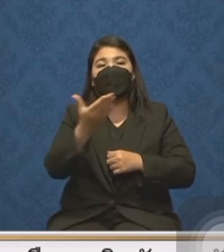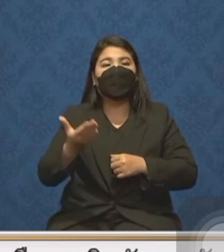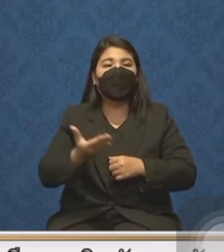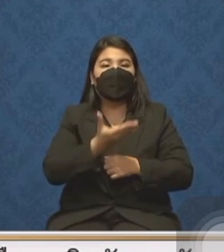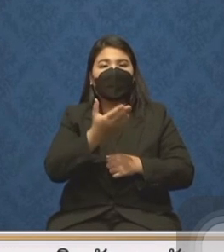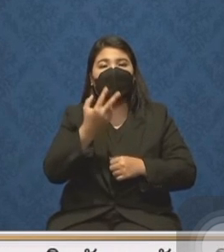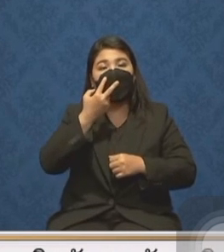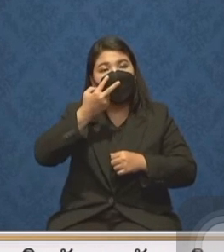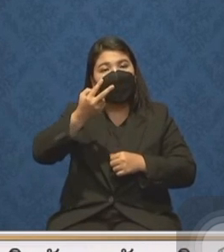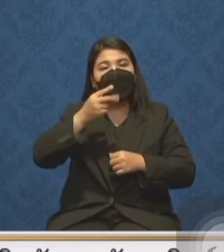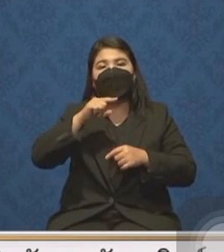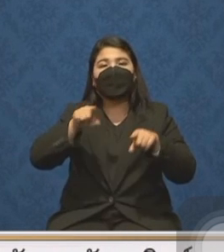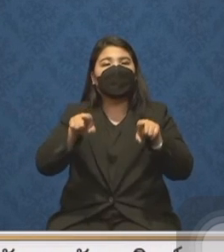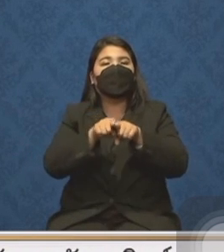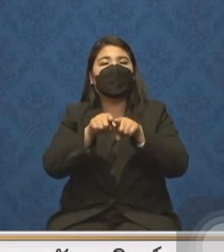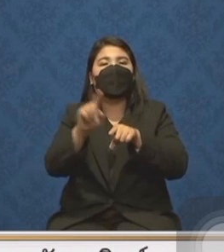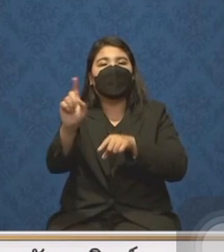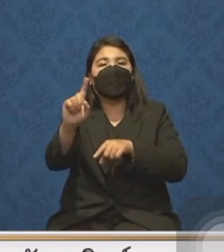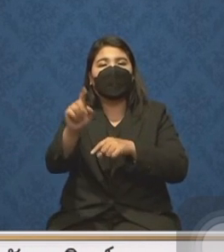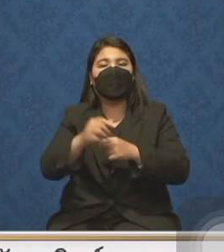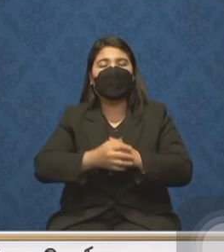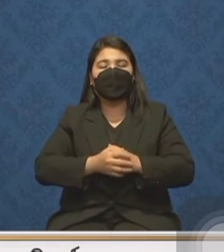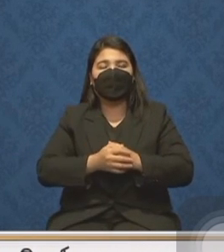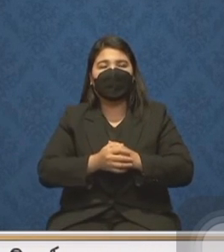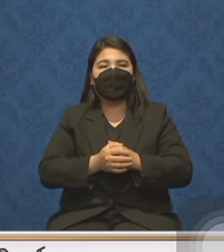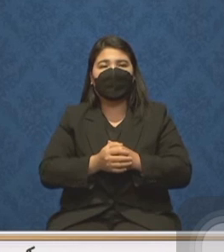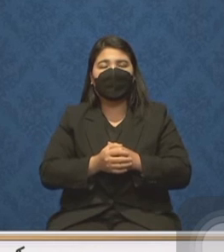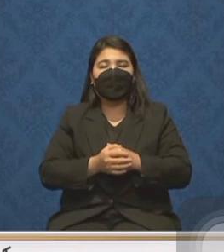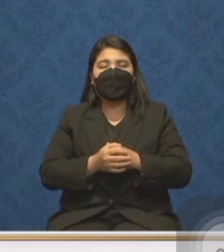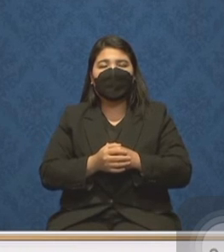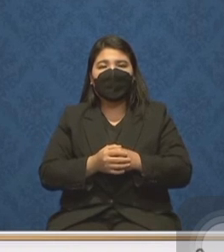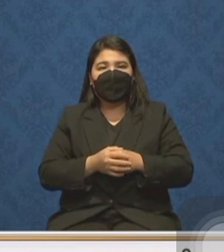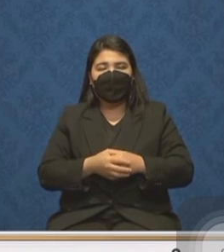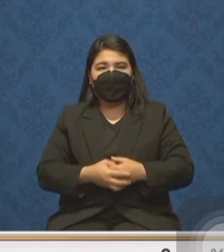ามองเห็นภาพตรงกันครับผมอยากให้พวกเรา